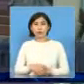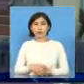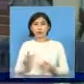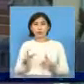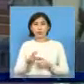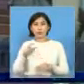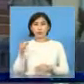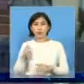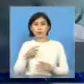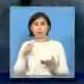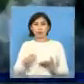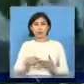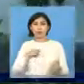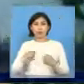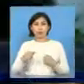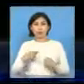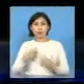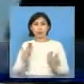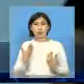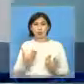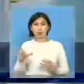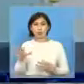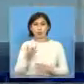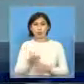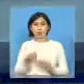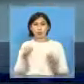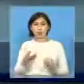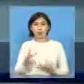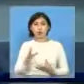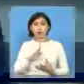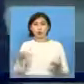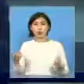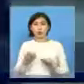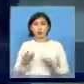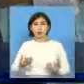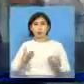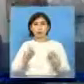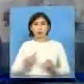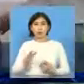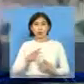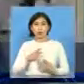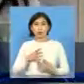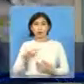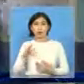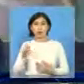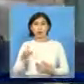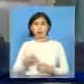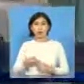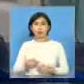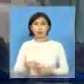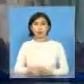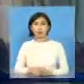словам врачей, в вопросе укрепления иммунитета все очень просто. Нужно придерживаться здорового образа